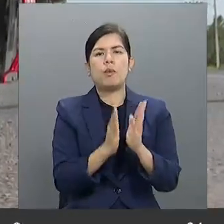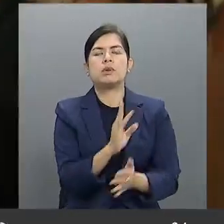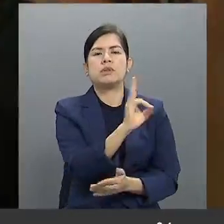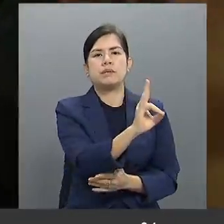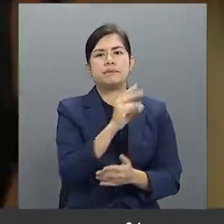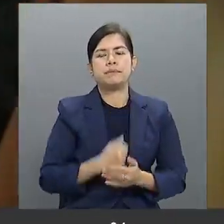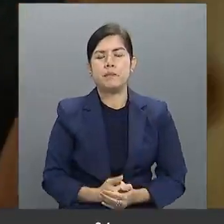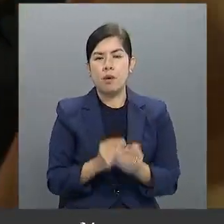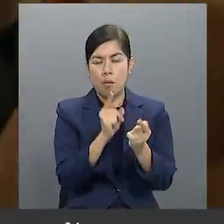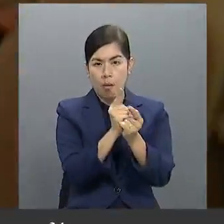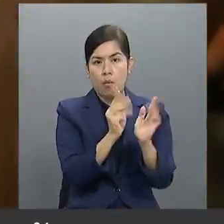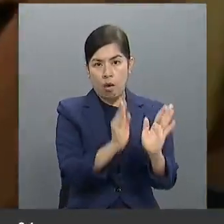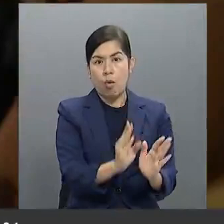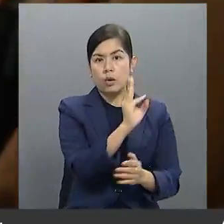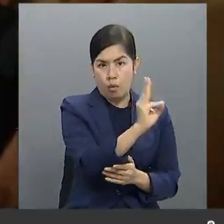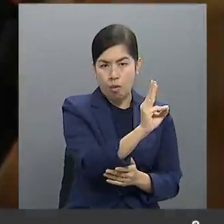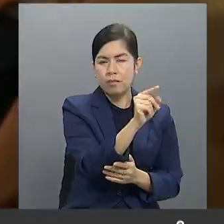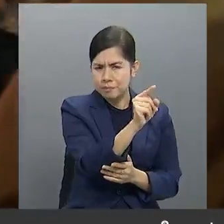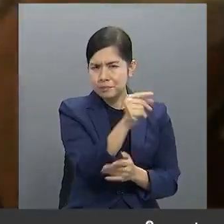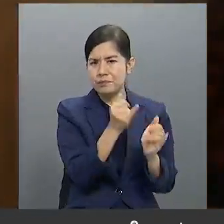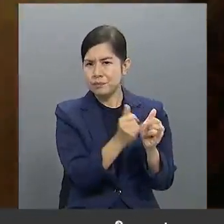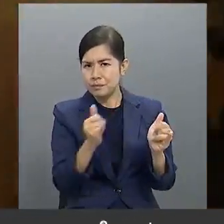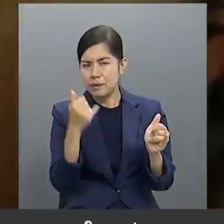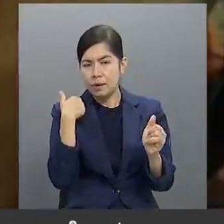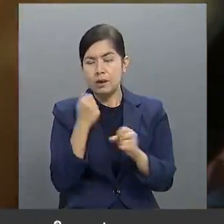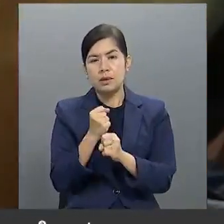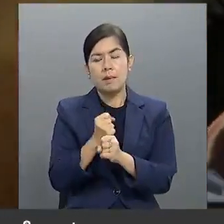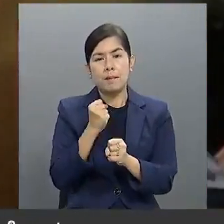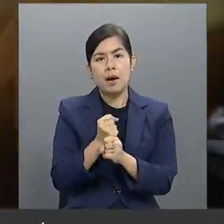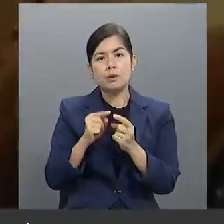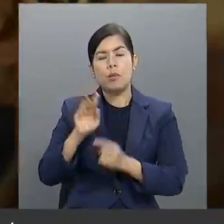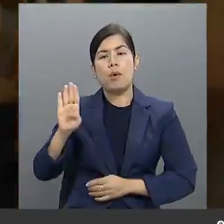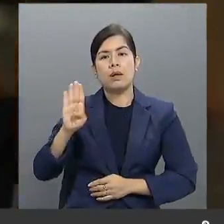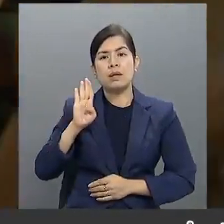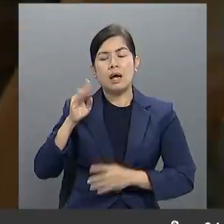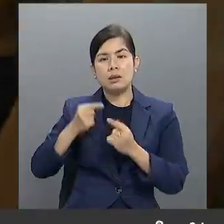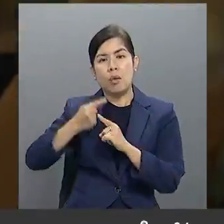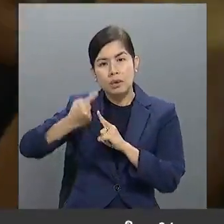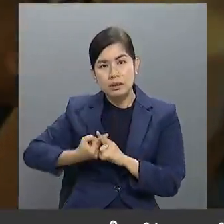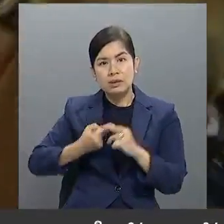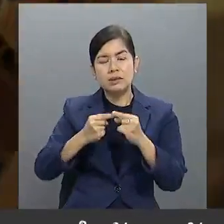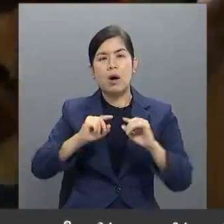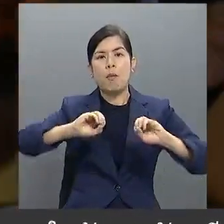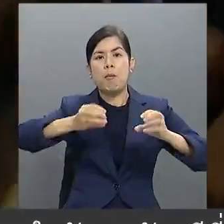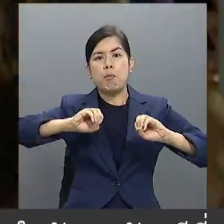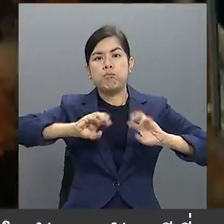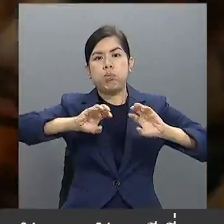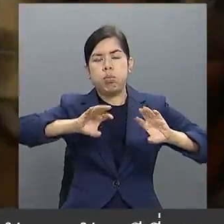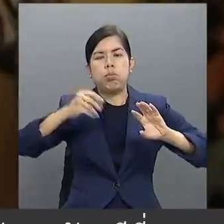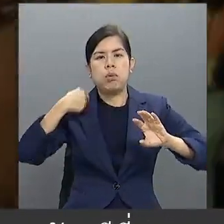6คนจาก 7คนนั้นก็เป็นลูกจ้างบริษัทให้เช่าเครื่องเสียงที่นำมาประใสในเวทีชุมนุมแยกราชประสงค์